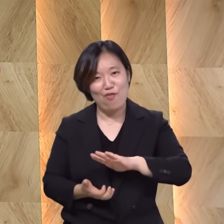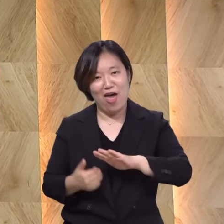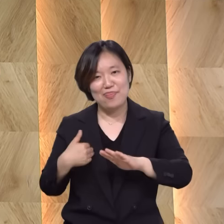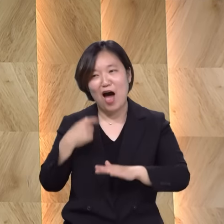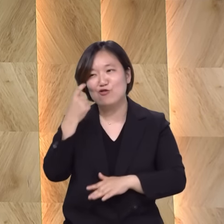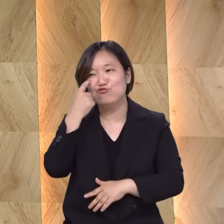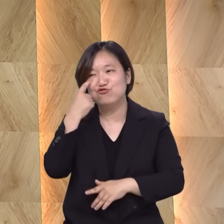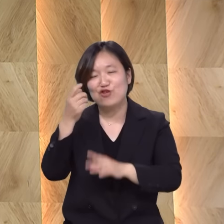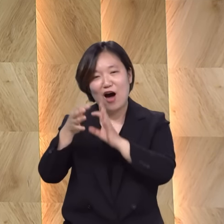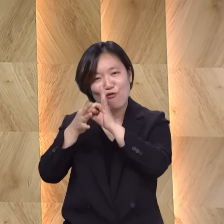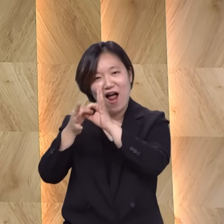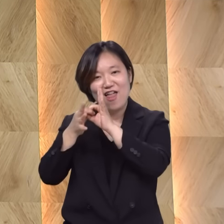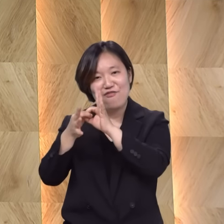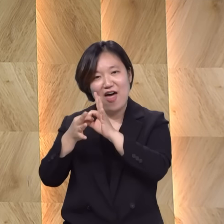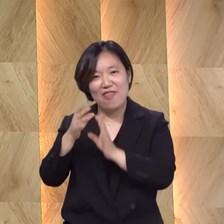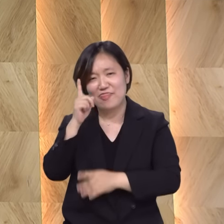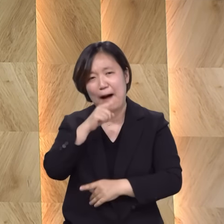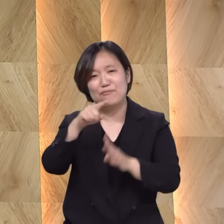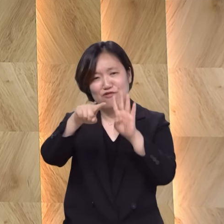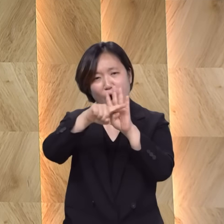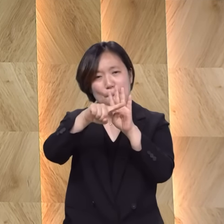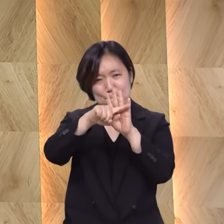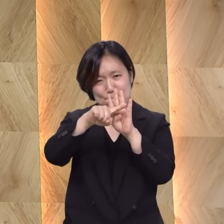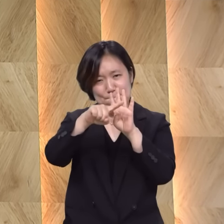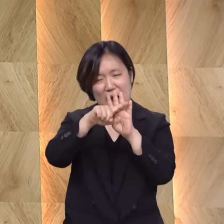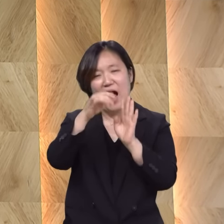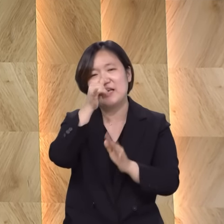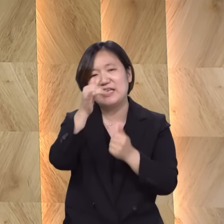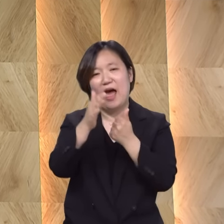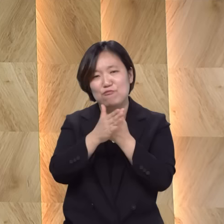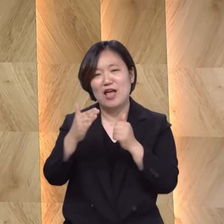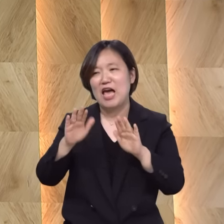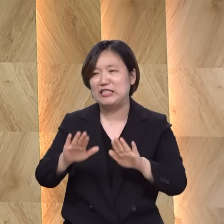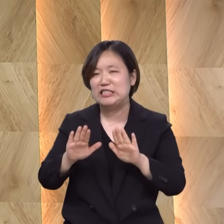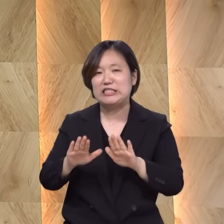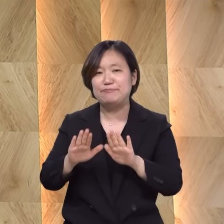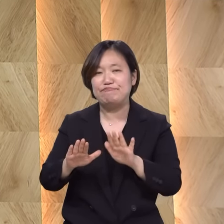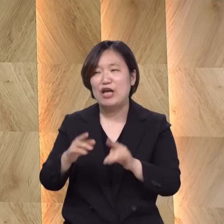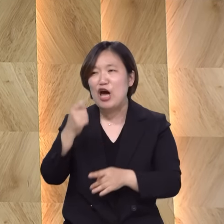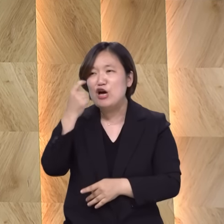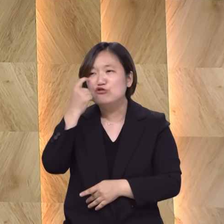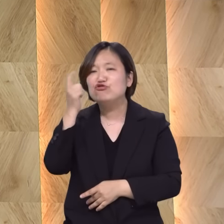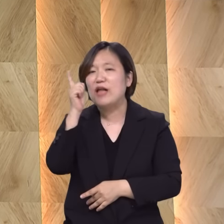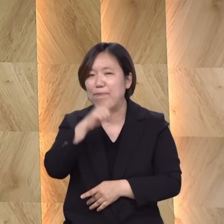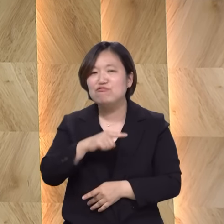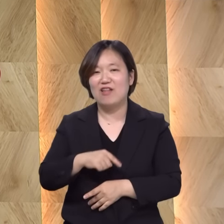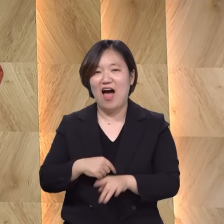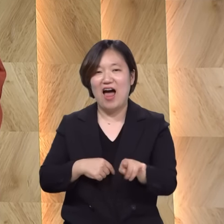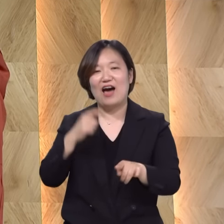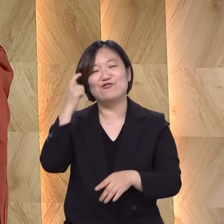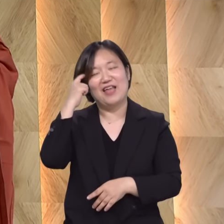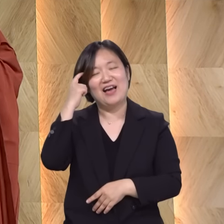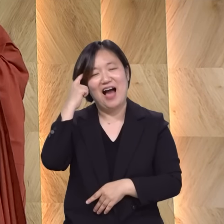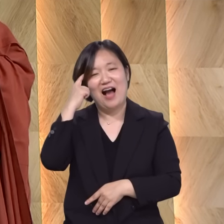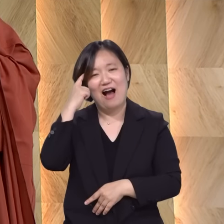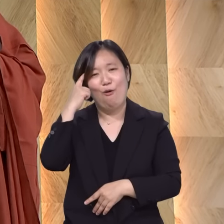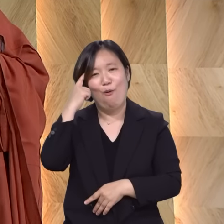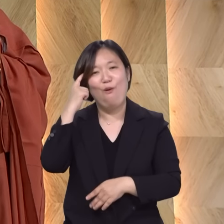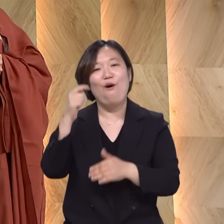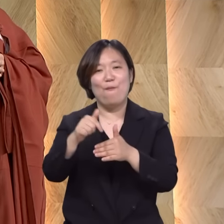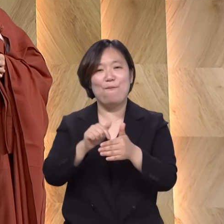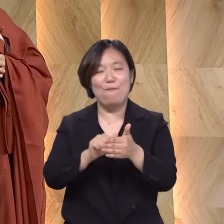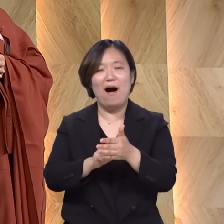전생에 된 전생지 큰 업보가 있는데 지금 크게 받을 걸 작게 받고 있나 보구나 또 이렇게 이제 마음을